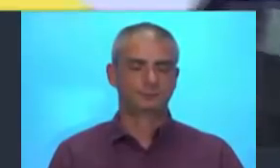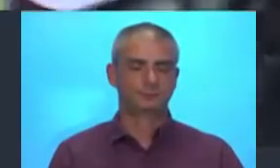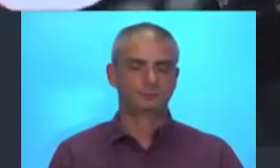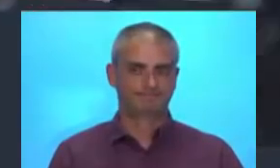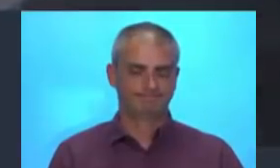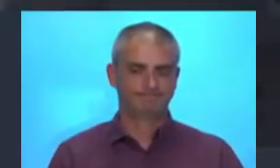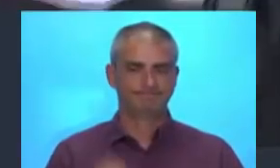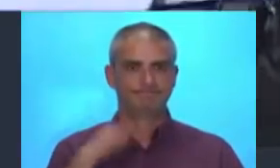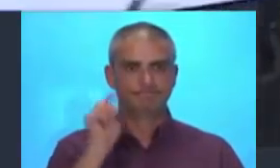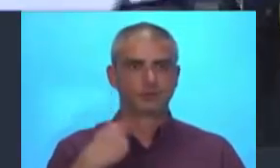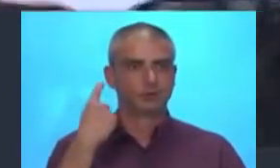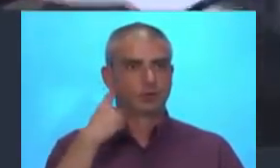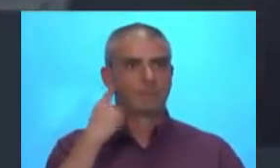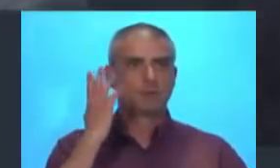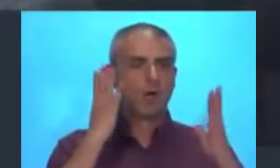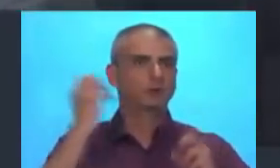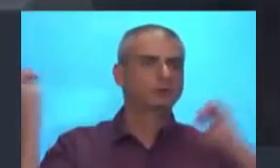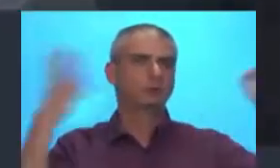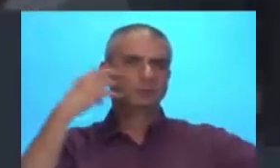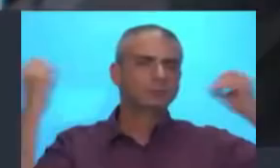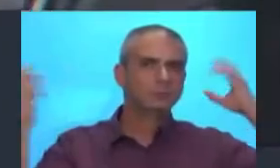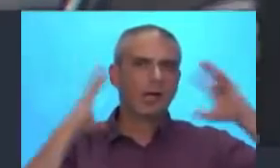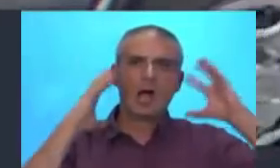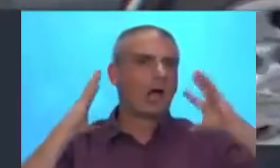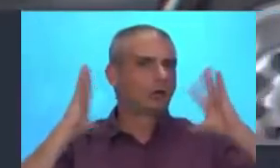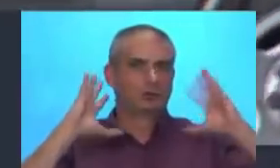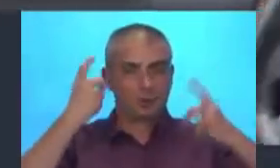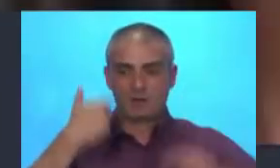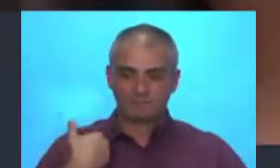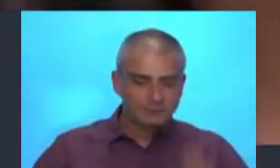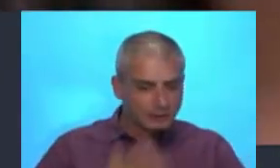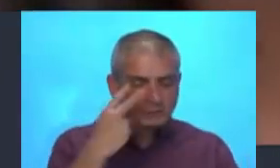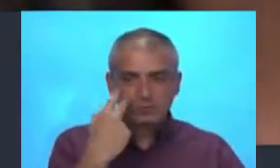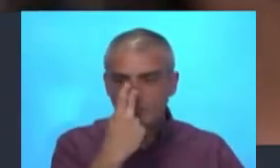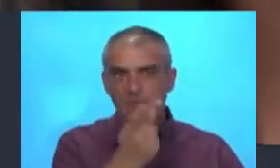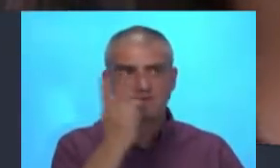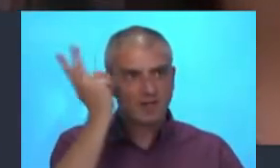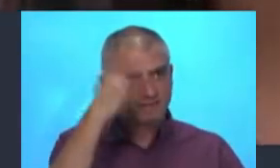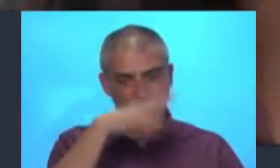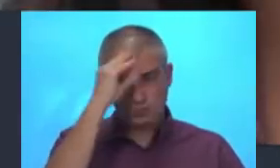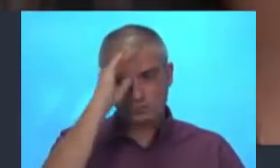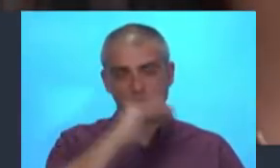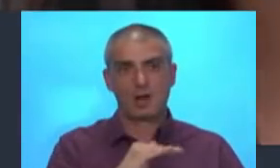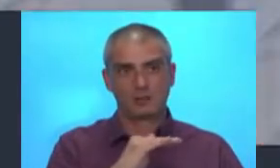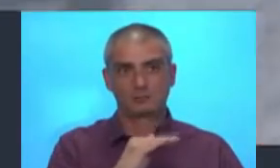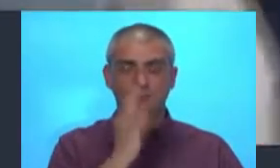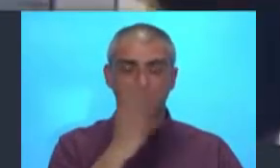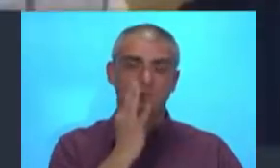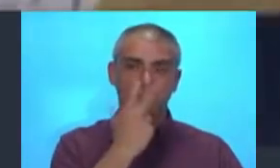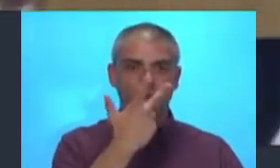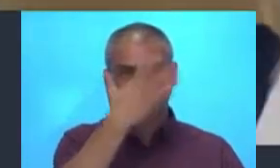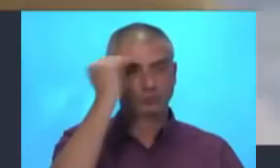הגענו לפה, שמענו ככה רעש של אמבולנסים, רעש מטורף. יצאנו החוצה ובעצם הבנו שילד כבן 3 נשכח